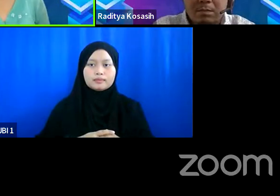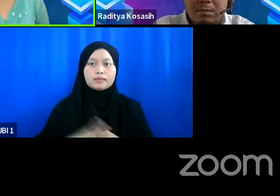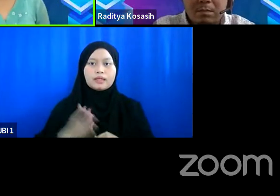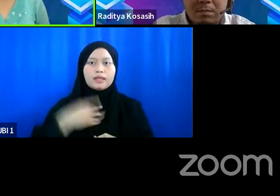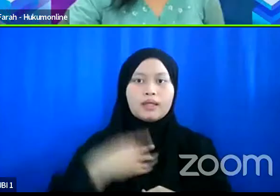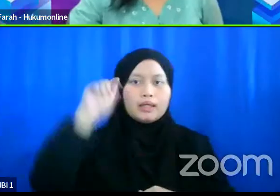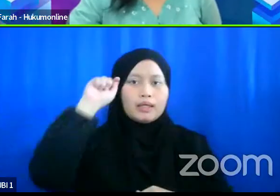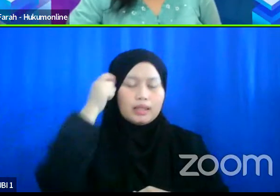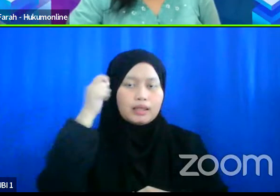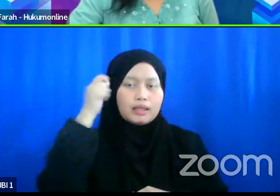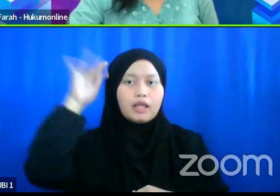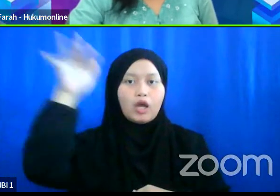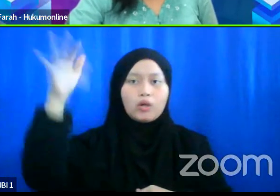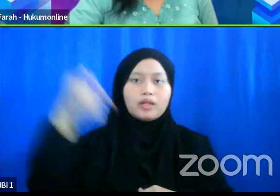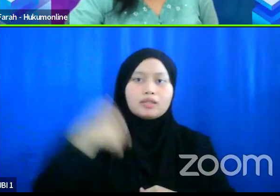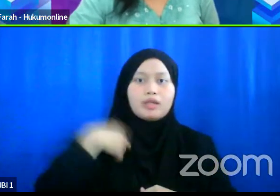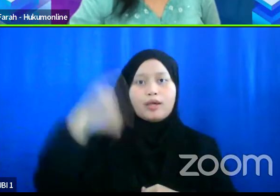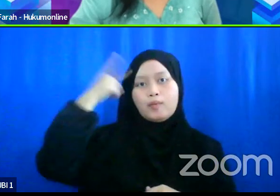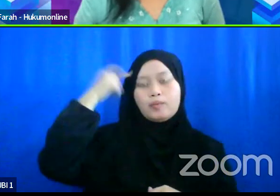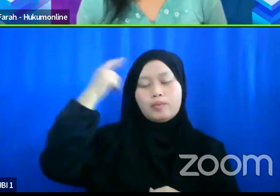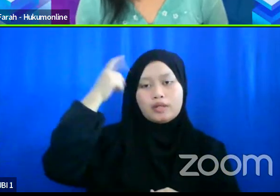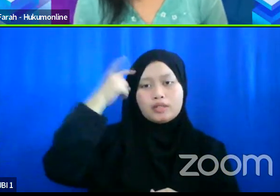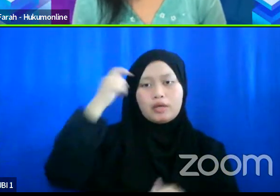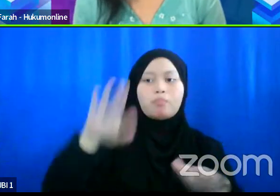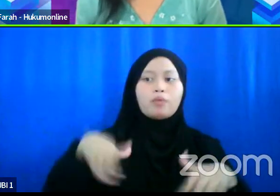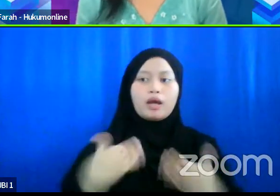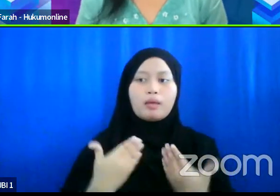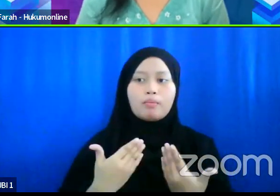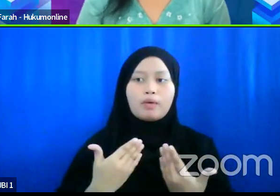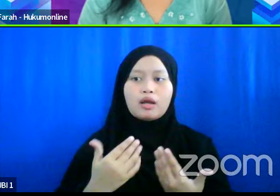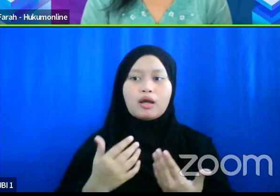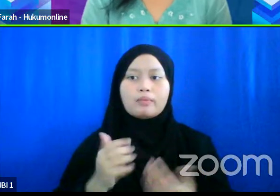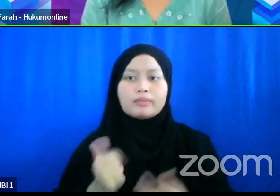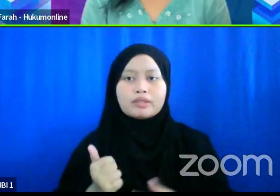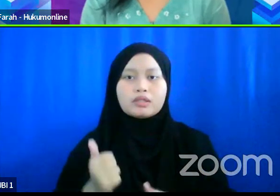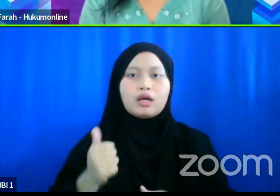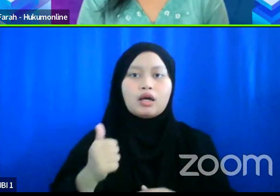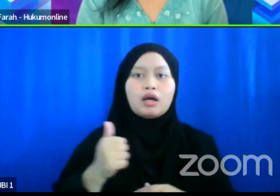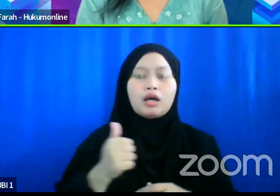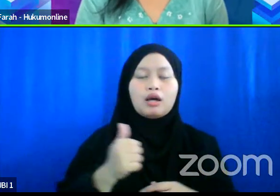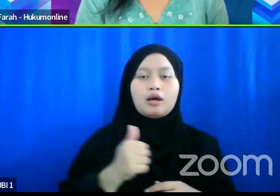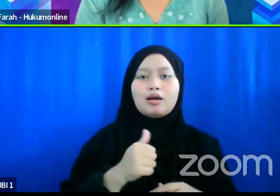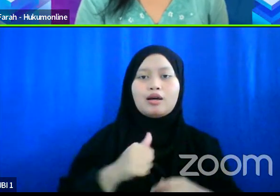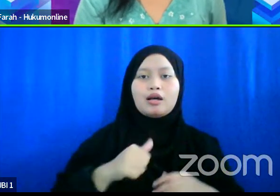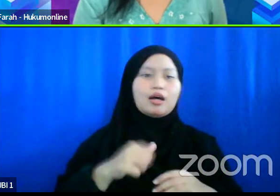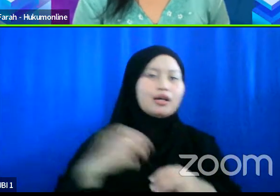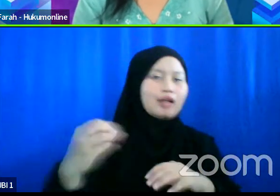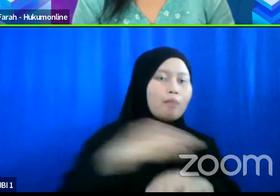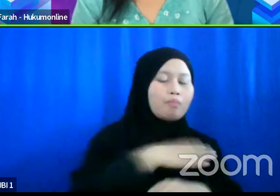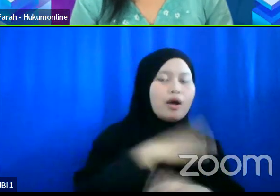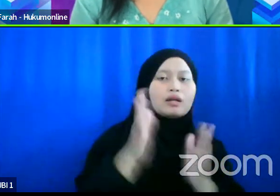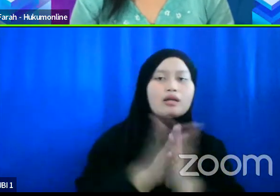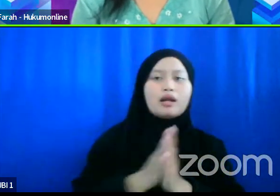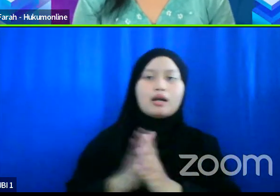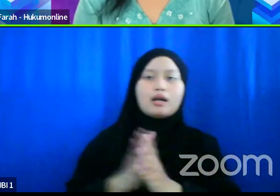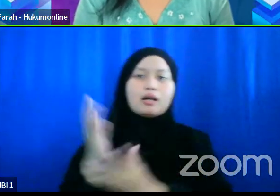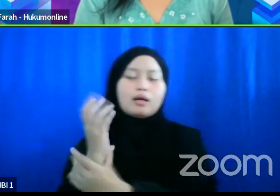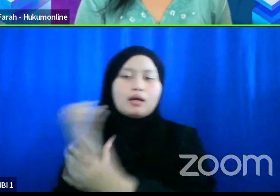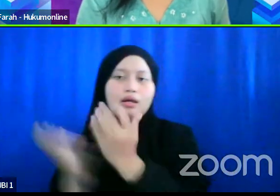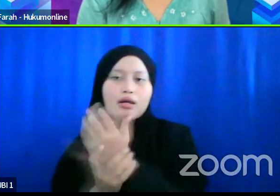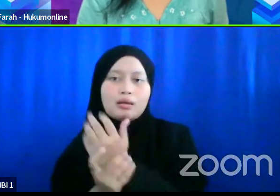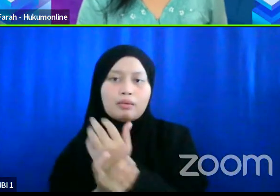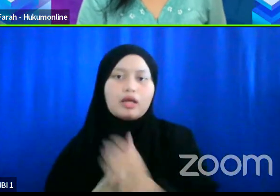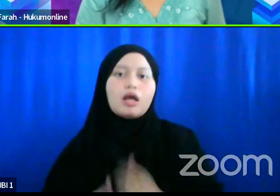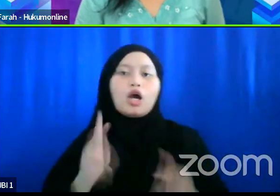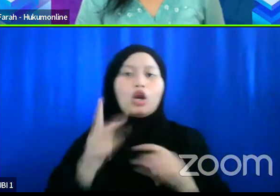teori yang saya pelajari juga tentang bagaimana bisa mengkuantifikasi dan mencret sama injuries ya kalau misalnya satu informasi